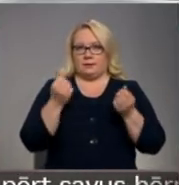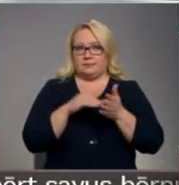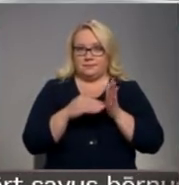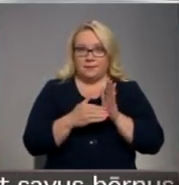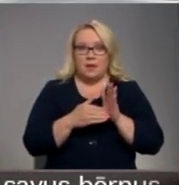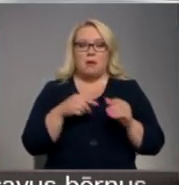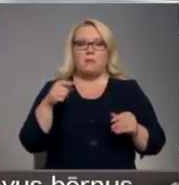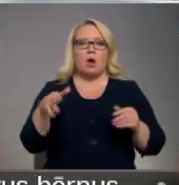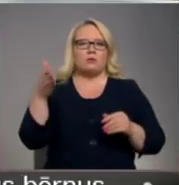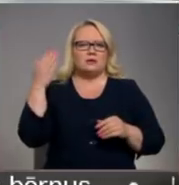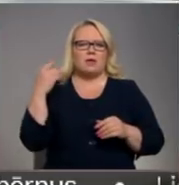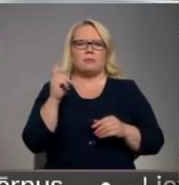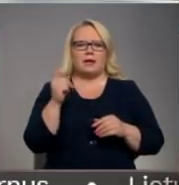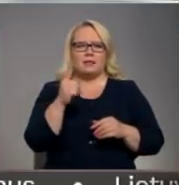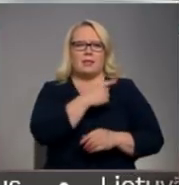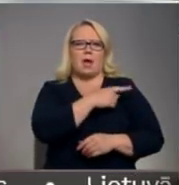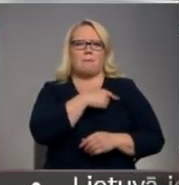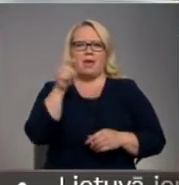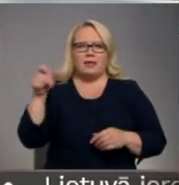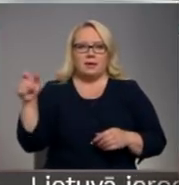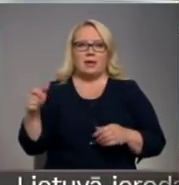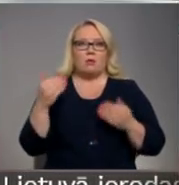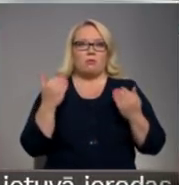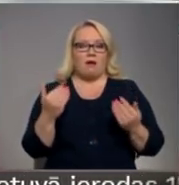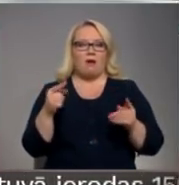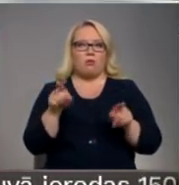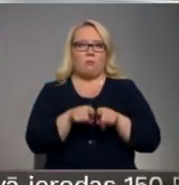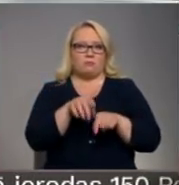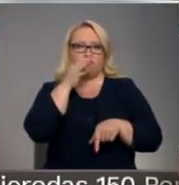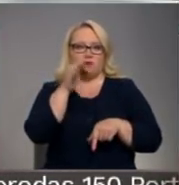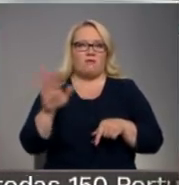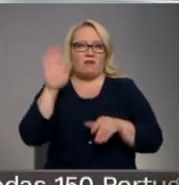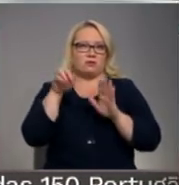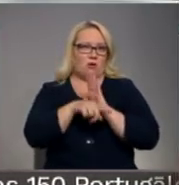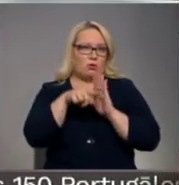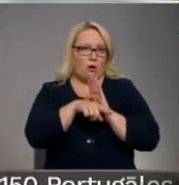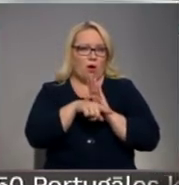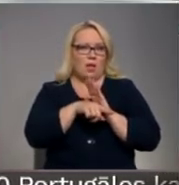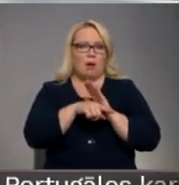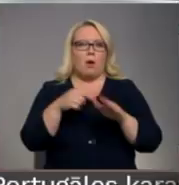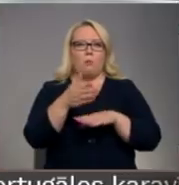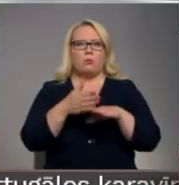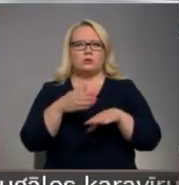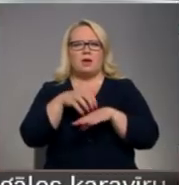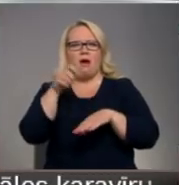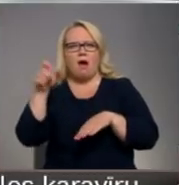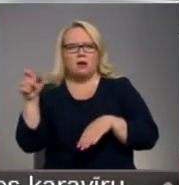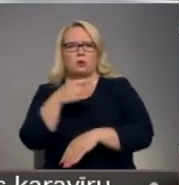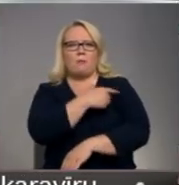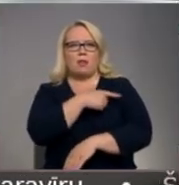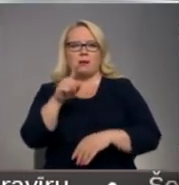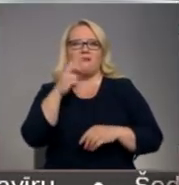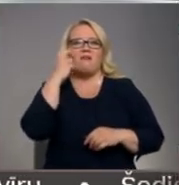kritisks. To, par ko jau sen brīdināja mediķi, nu secinājusi arī valsts kontrole. Vairāk nekā puse ārstu un māsu ir vecāki